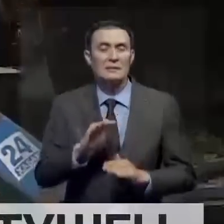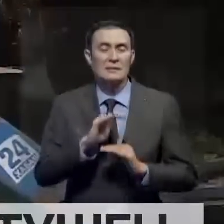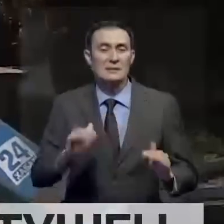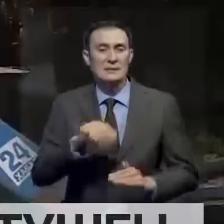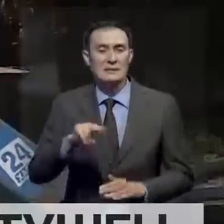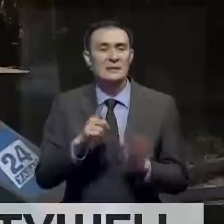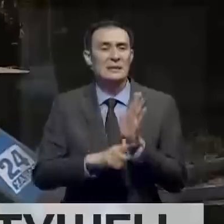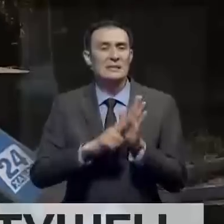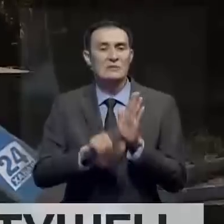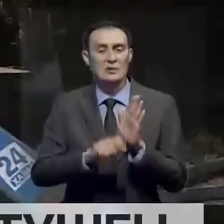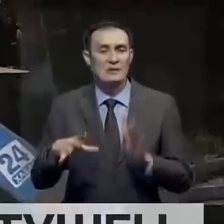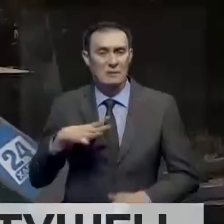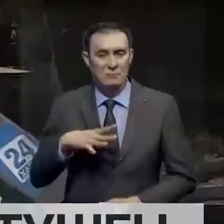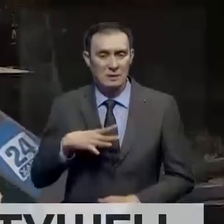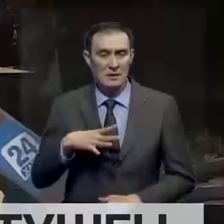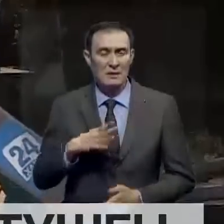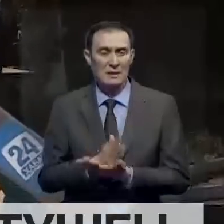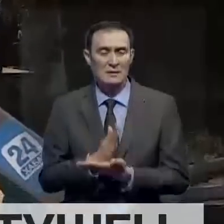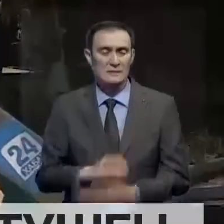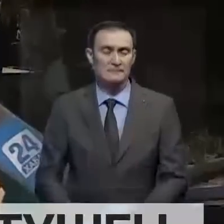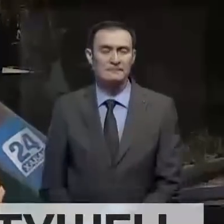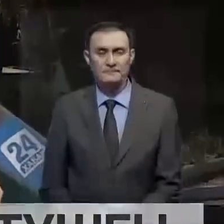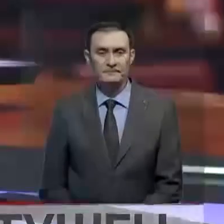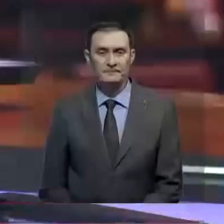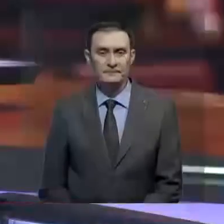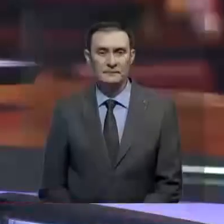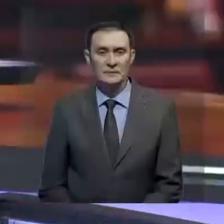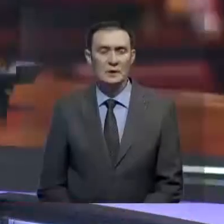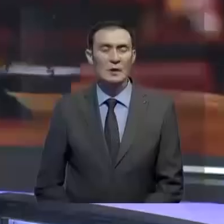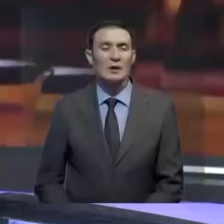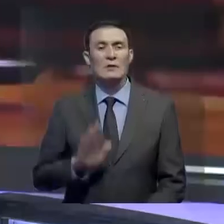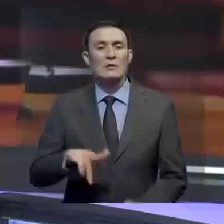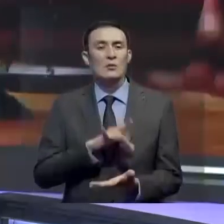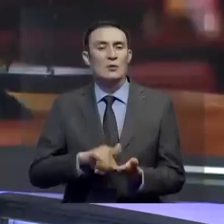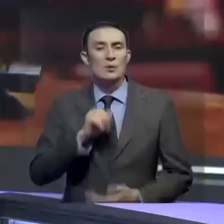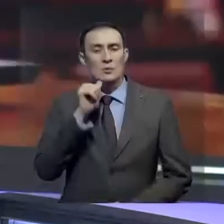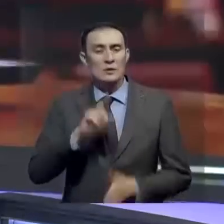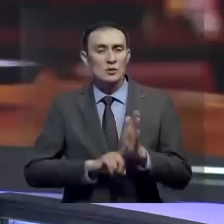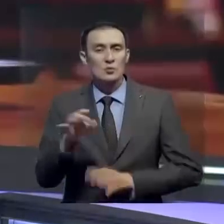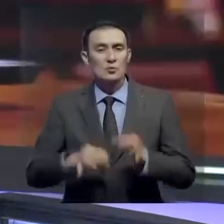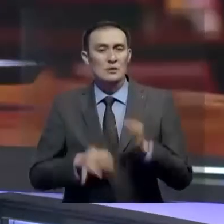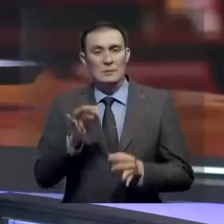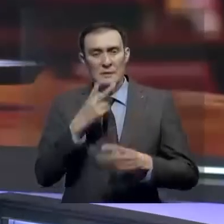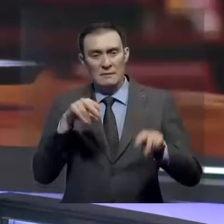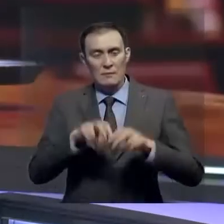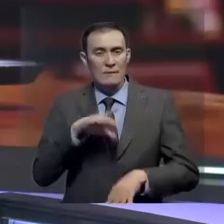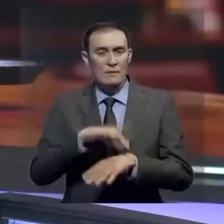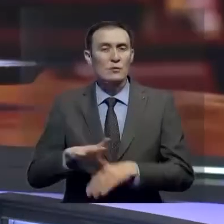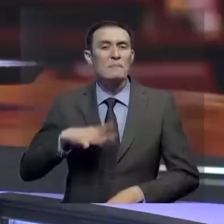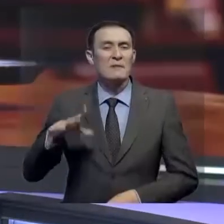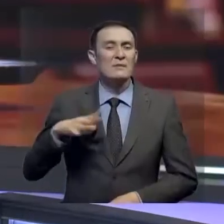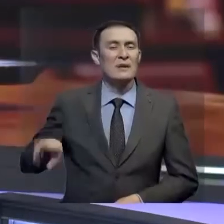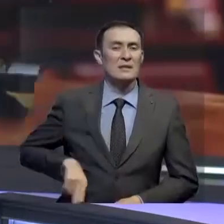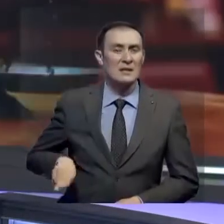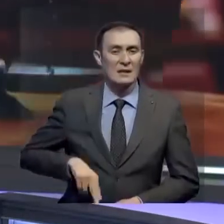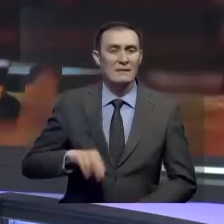человек был расположен. В Кустанае началось судебное разбирательство по делу бывшего